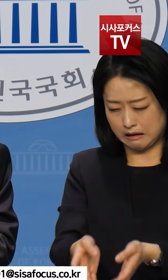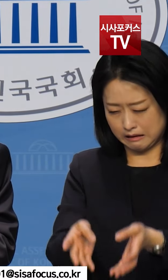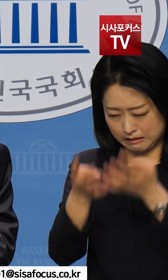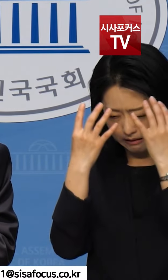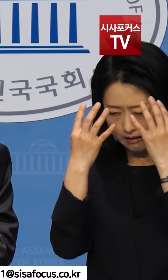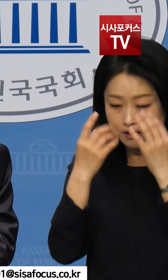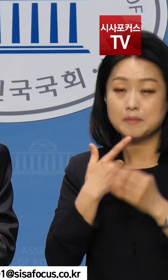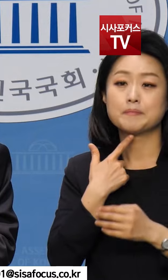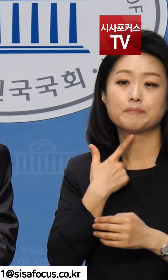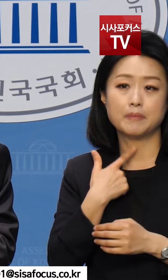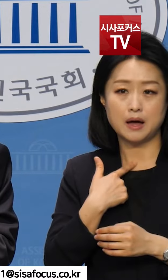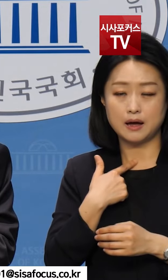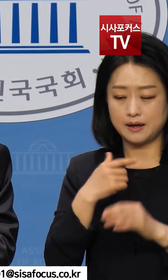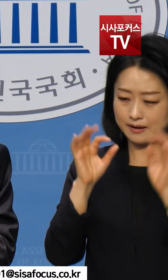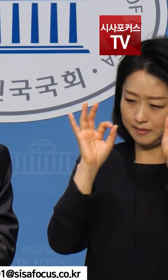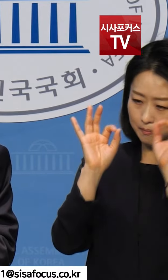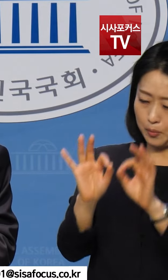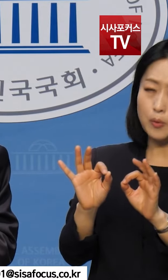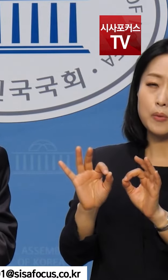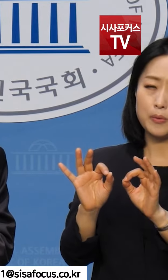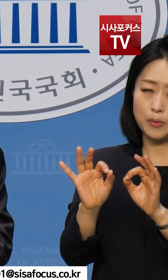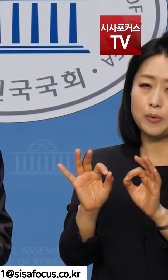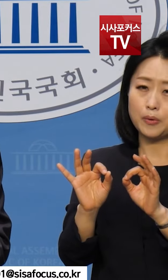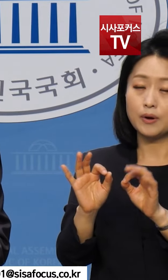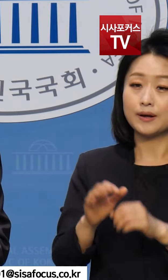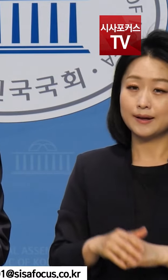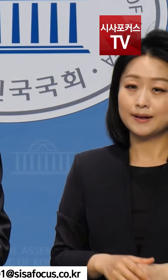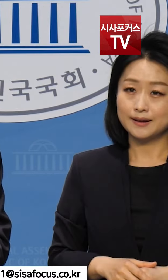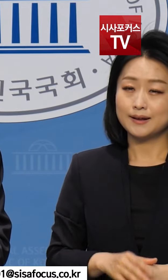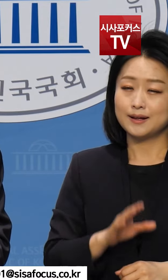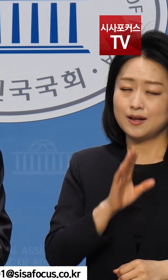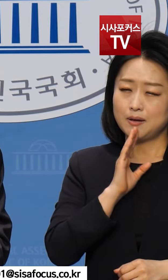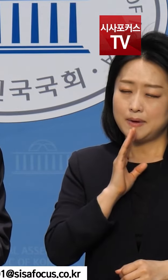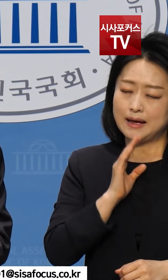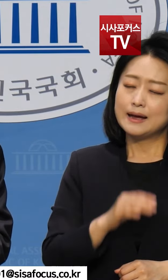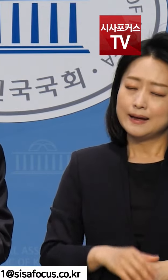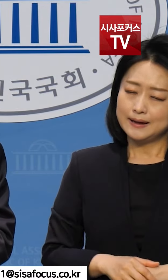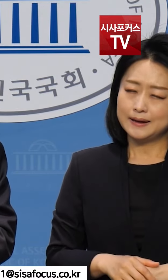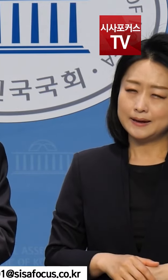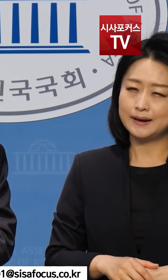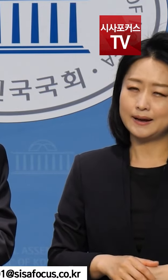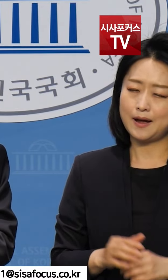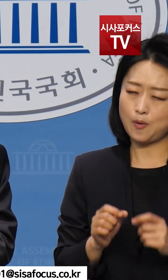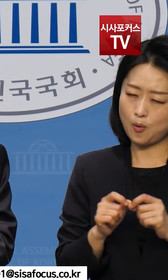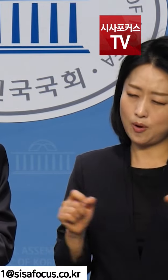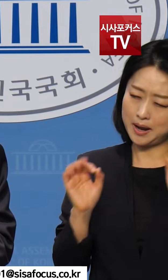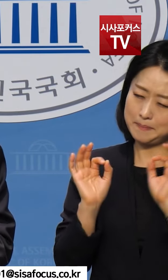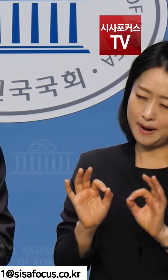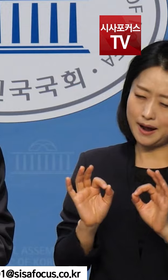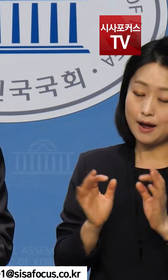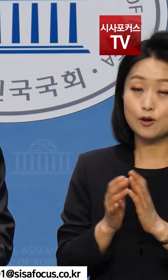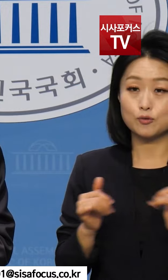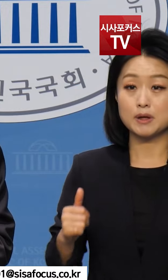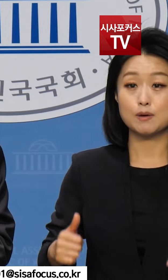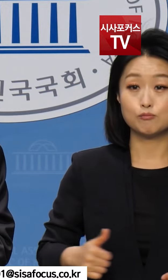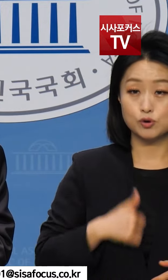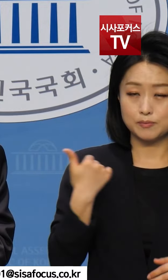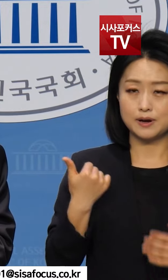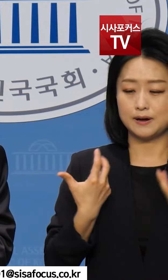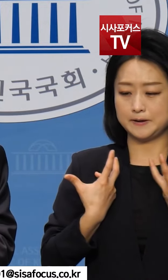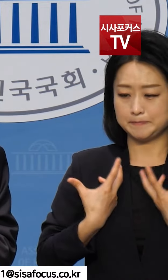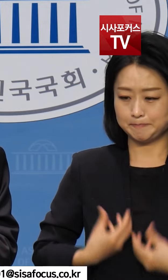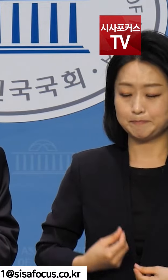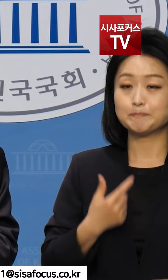아, 이런 현상을 우리가 너무 오랫동안 보면서 국민은 분노와